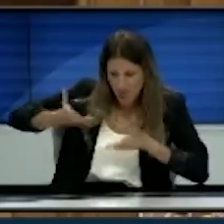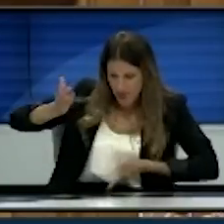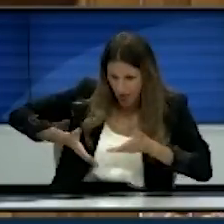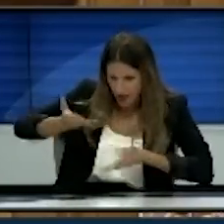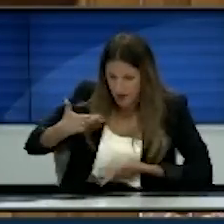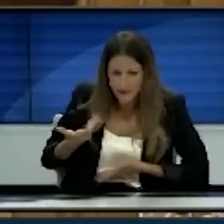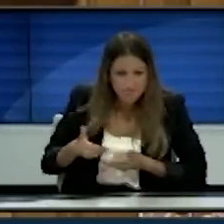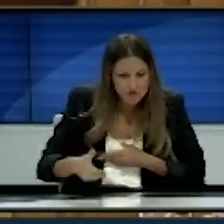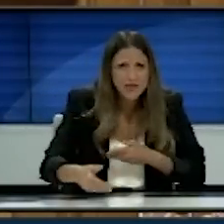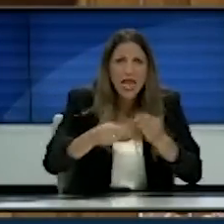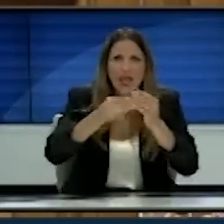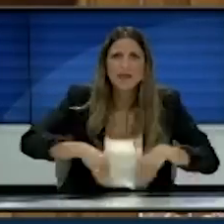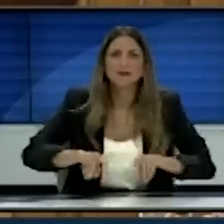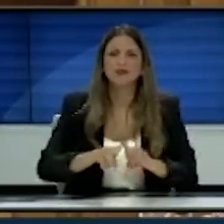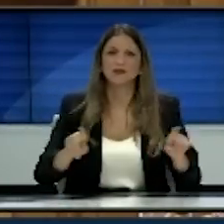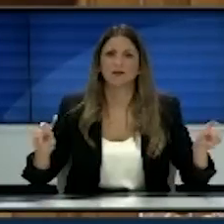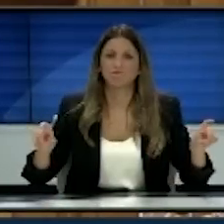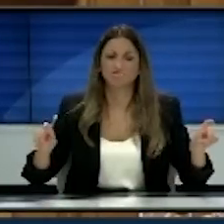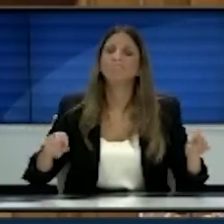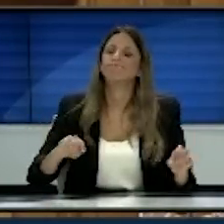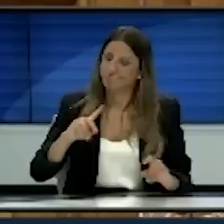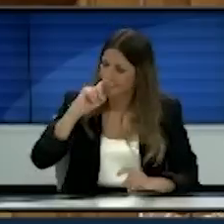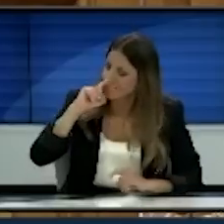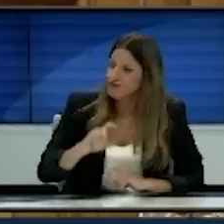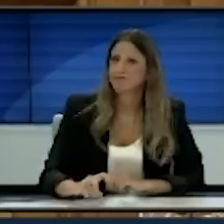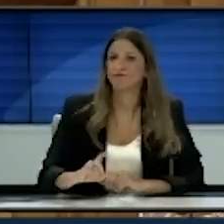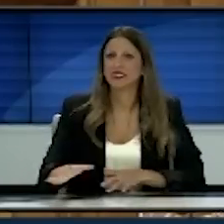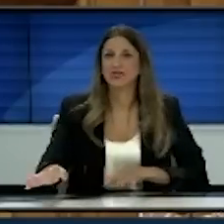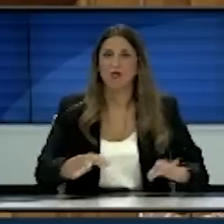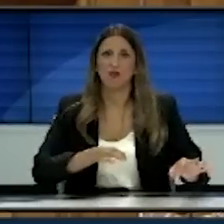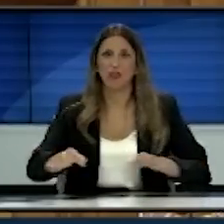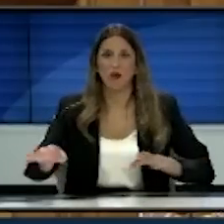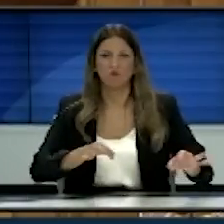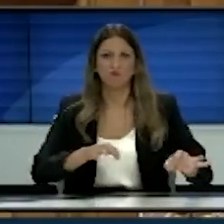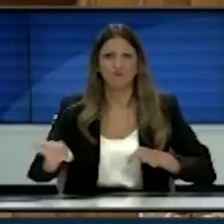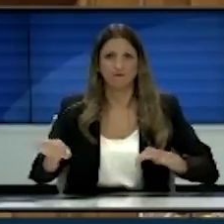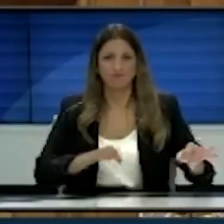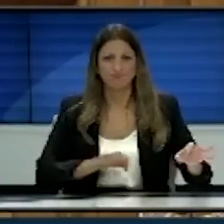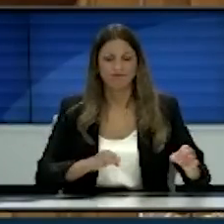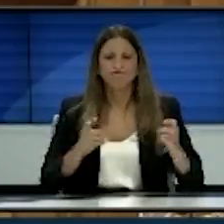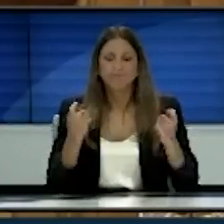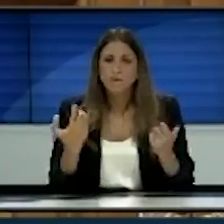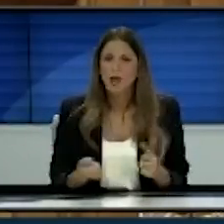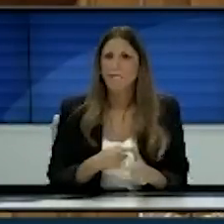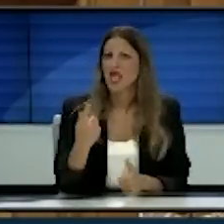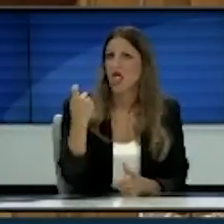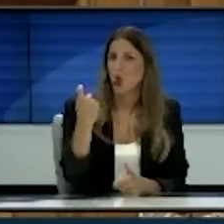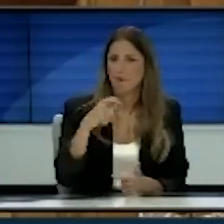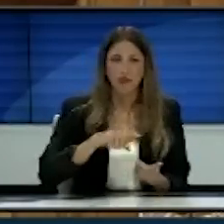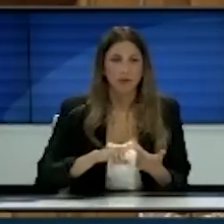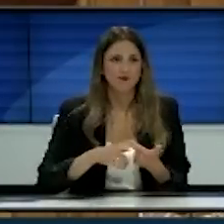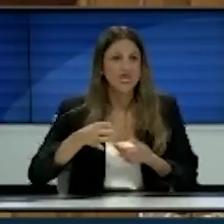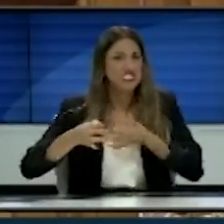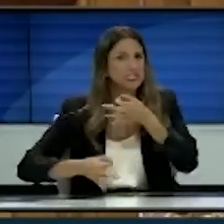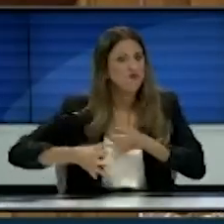πολύμορφη βία χρειάζεται ολόπλευρη οικονομική, νομική, συμβουλευτική,